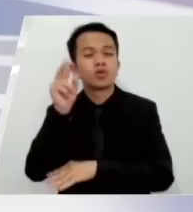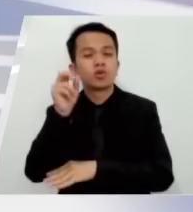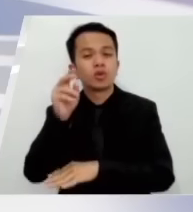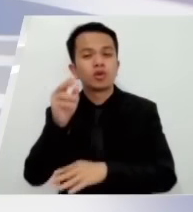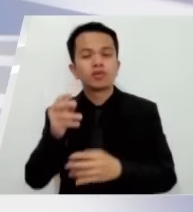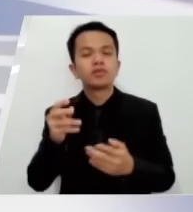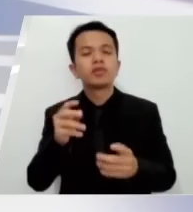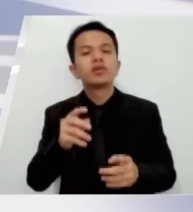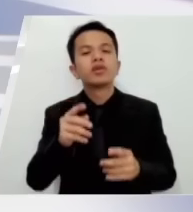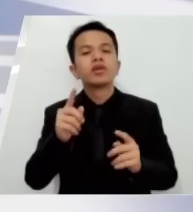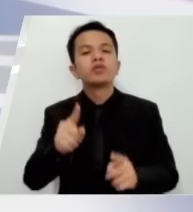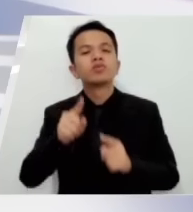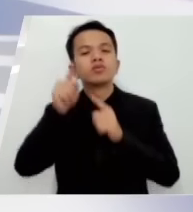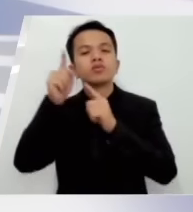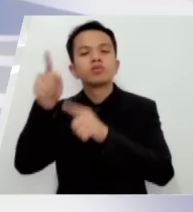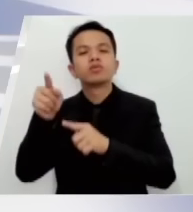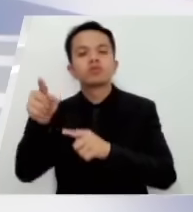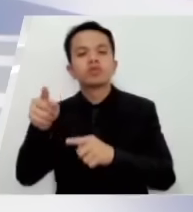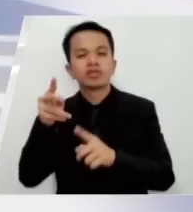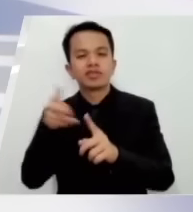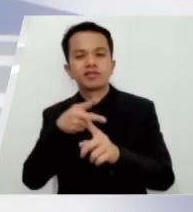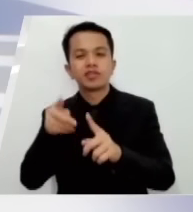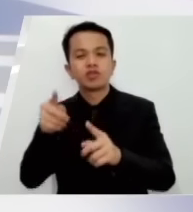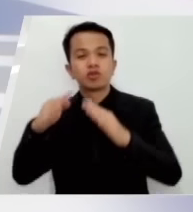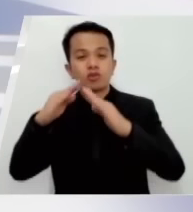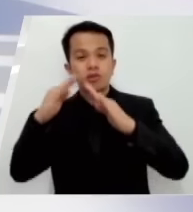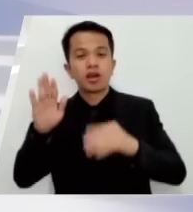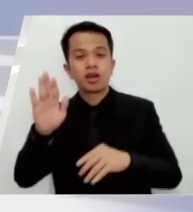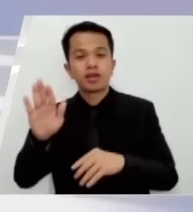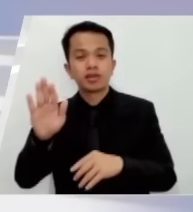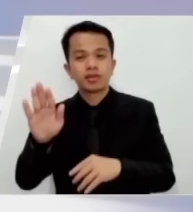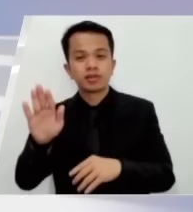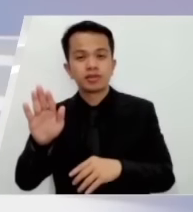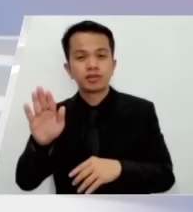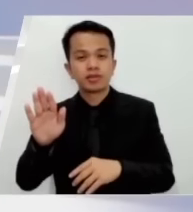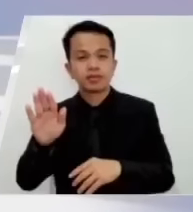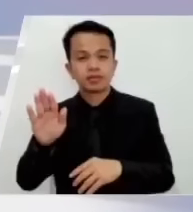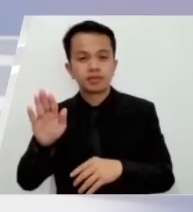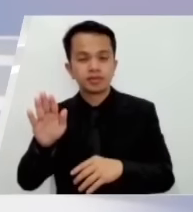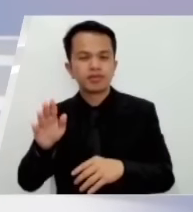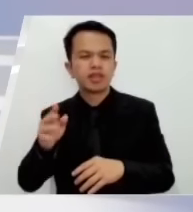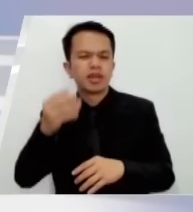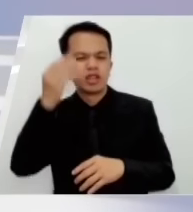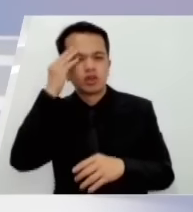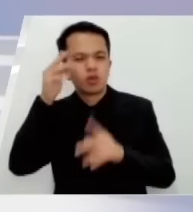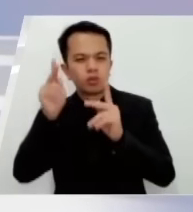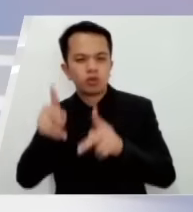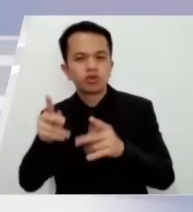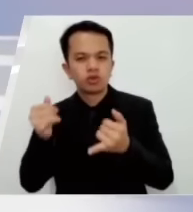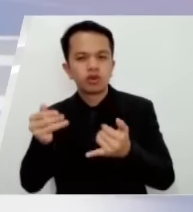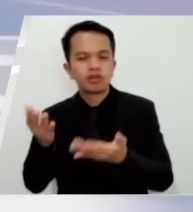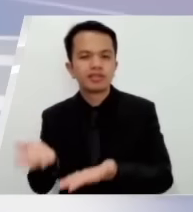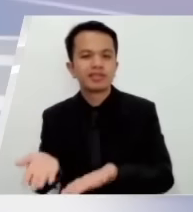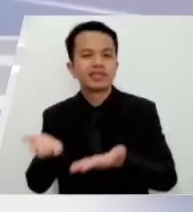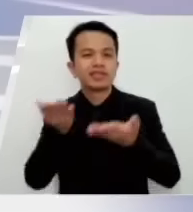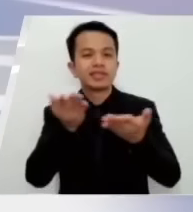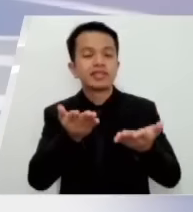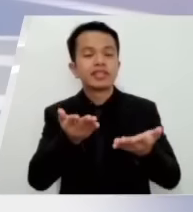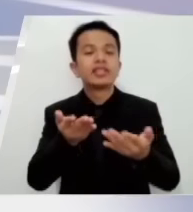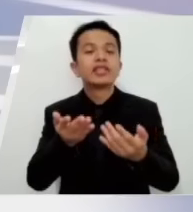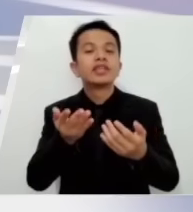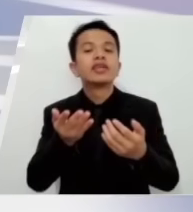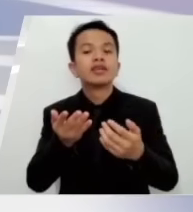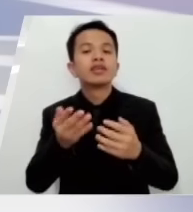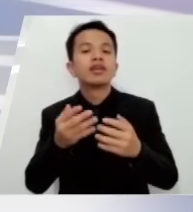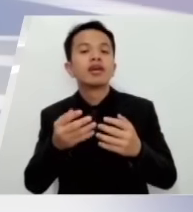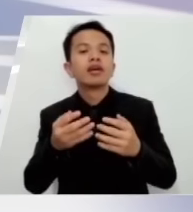si victim doon sa bahay nung isang isang kakilala no inihatid Ong si victim nung kakilala niya doon sa